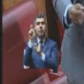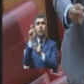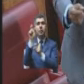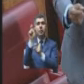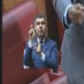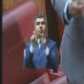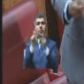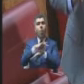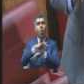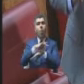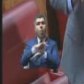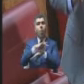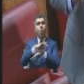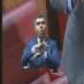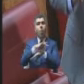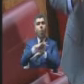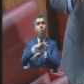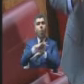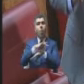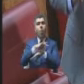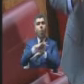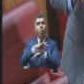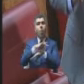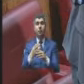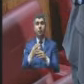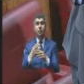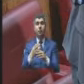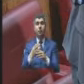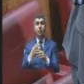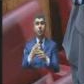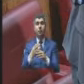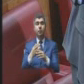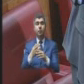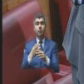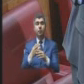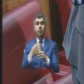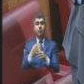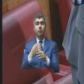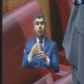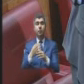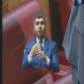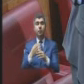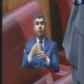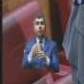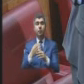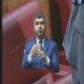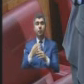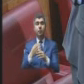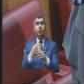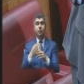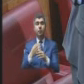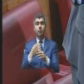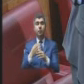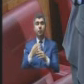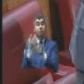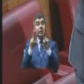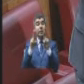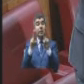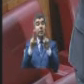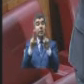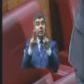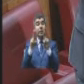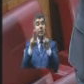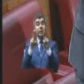الفرص، ماشي اللي قرا خصنا نوجدوا له البوست ديالو، لا يمكن. وما يمكنش نحصروا هذا الشيء على الناس اللي